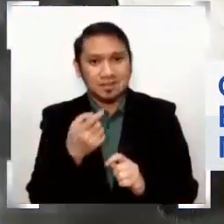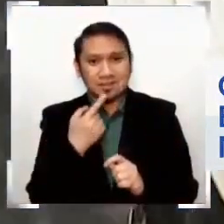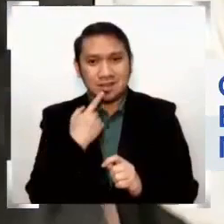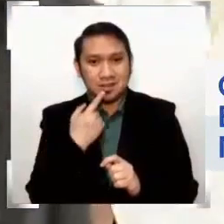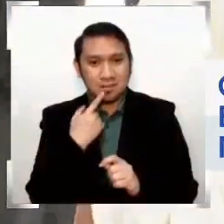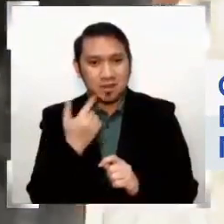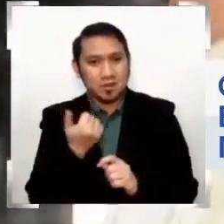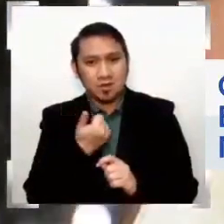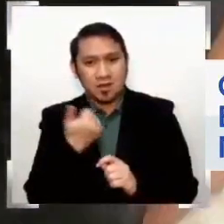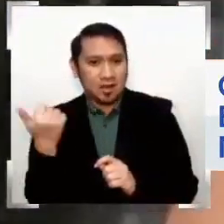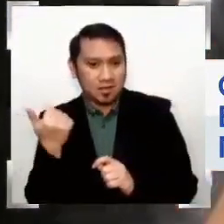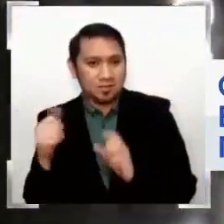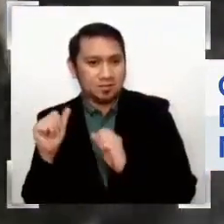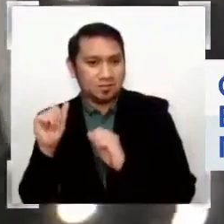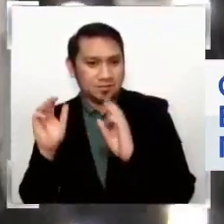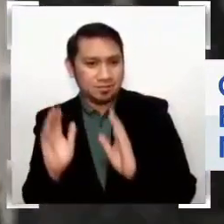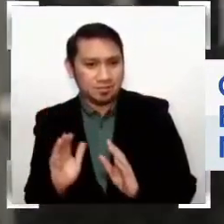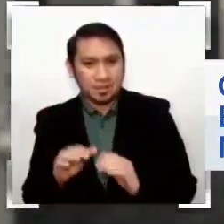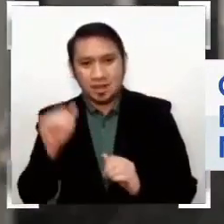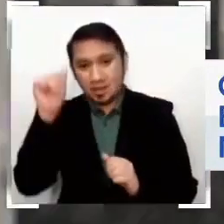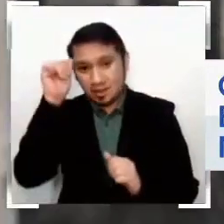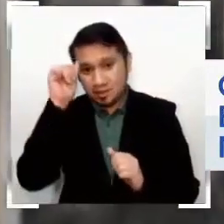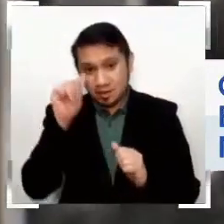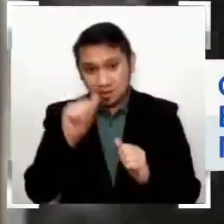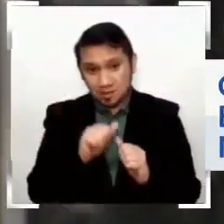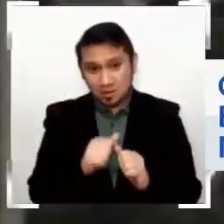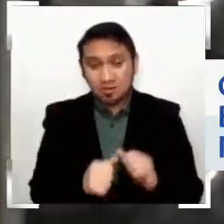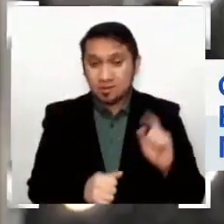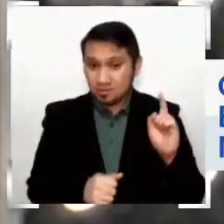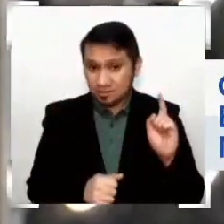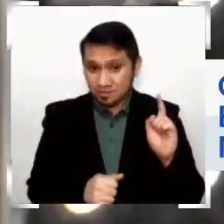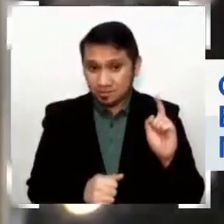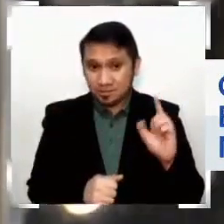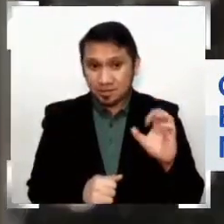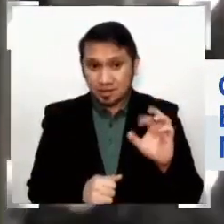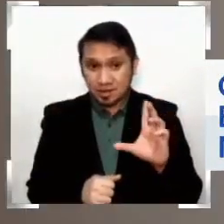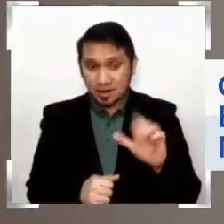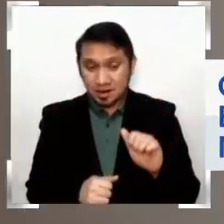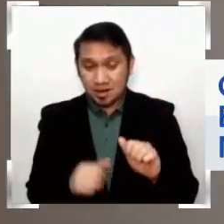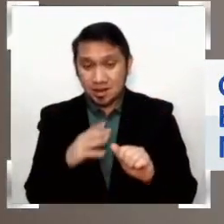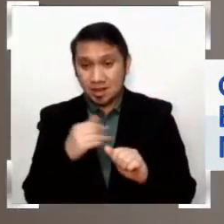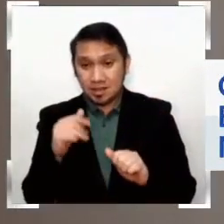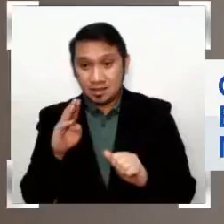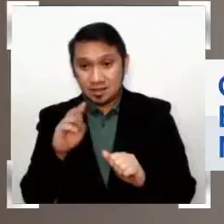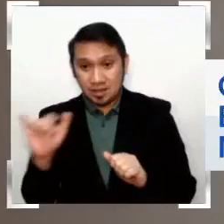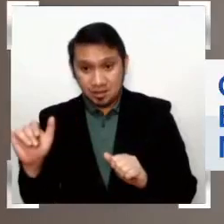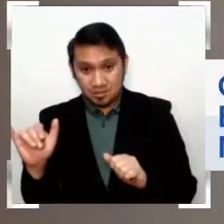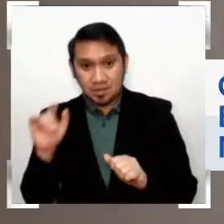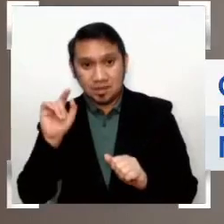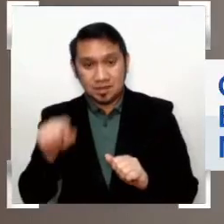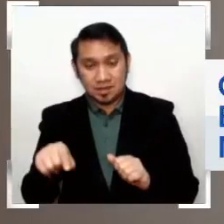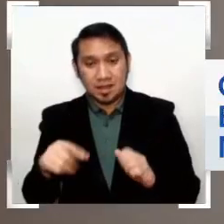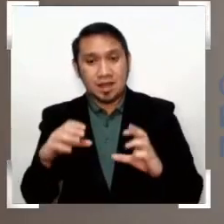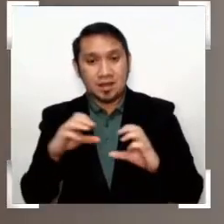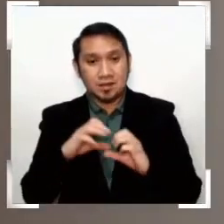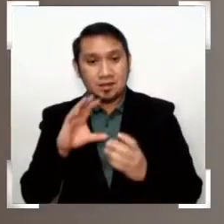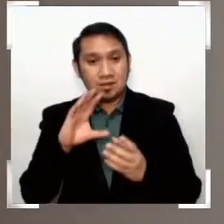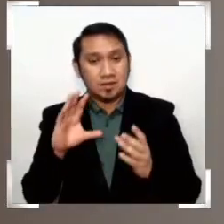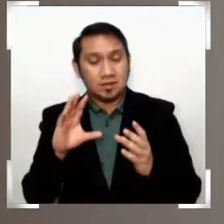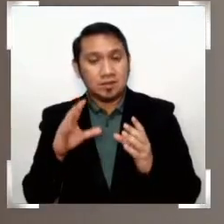GMA. Matatanda ang magkasama sina Carla at Gabby sa successful Kapuso serye na Because of